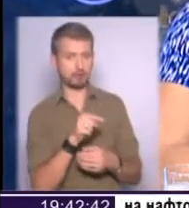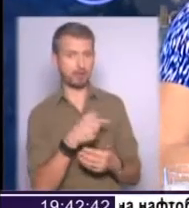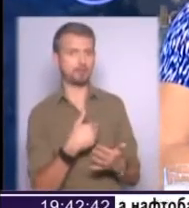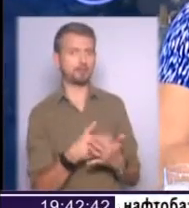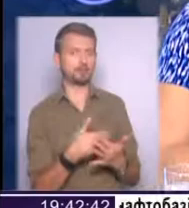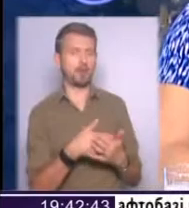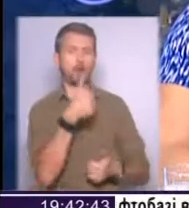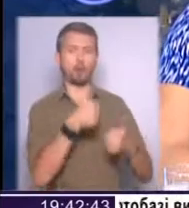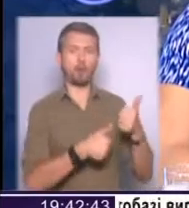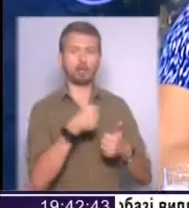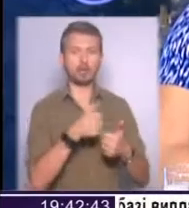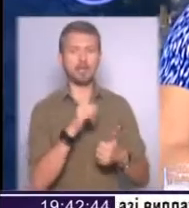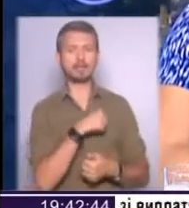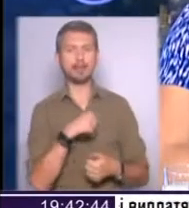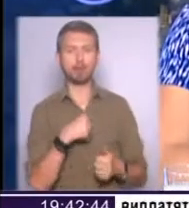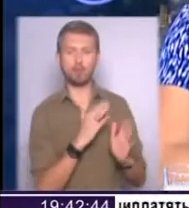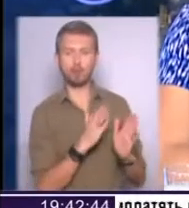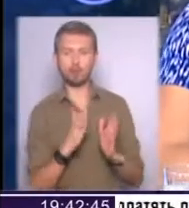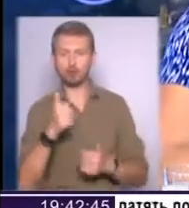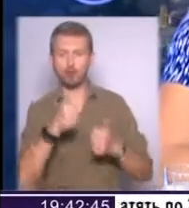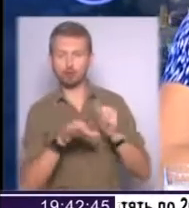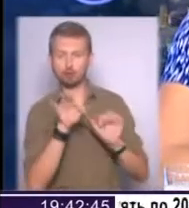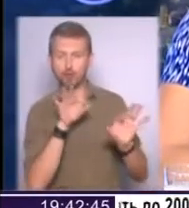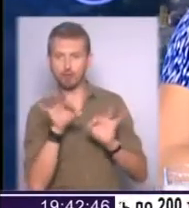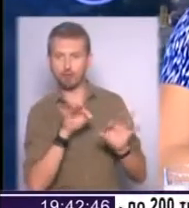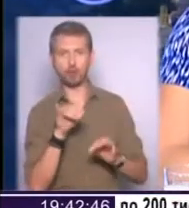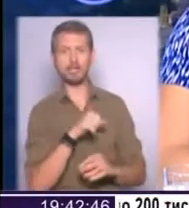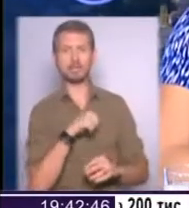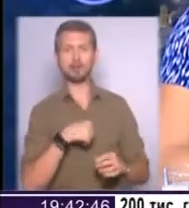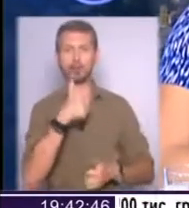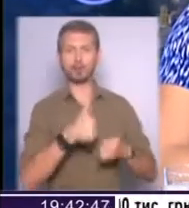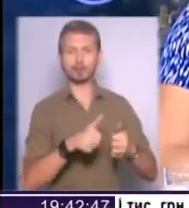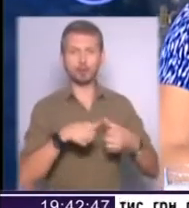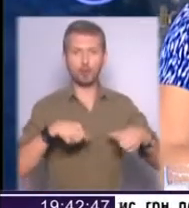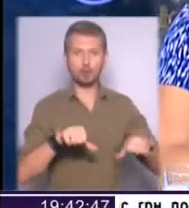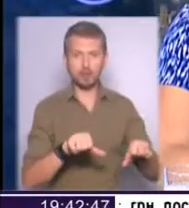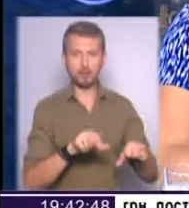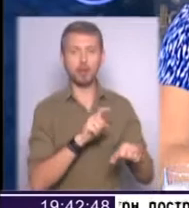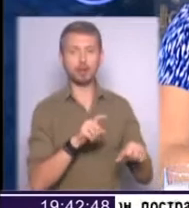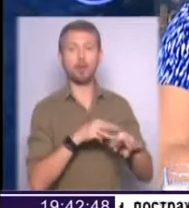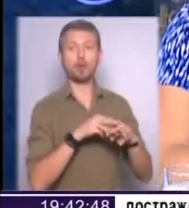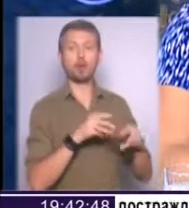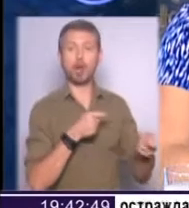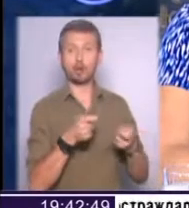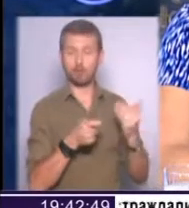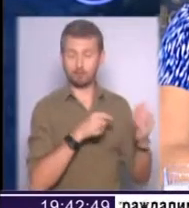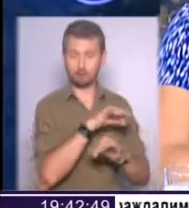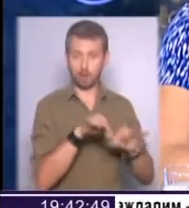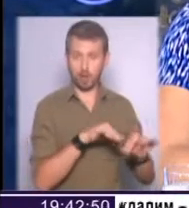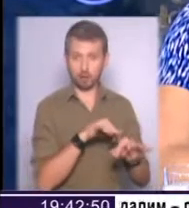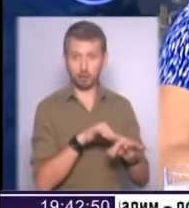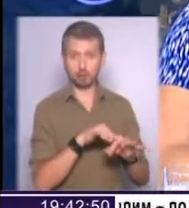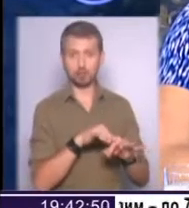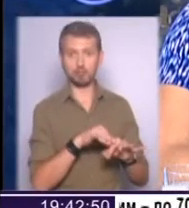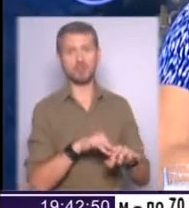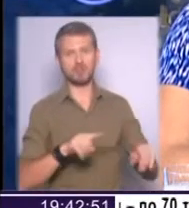мовити, конкурсний і саму процедуру конкурсного відбору, і саму конкурсну комісію з урядовим проєктом формує Кабінет